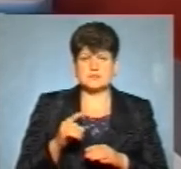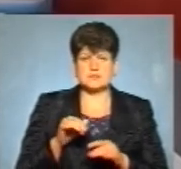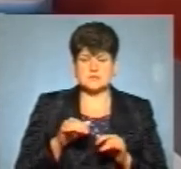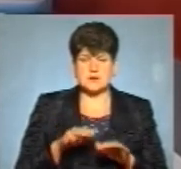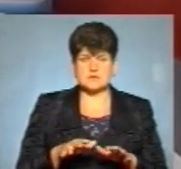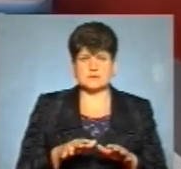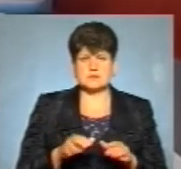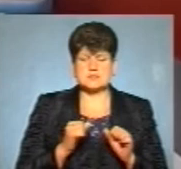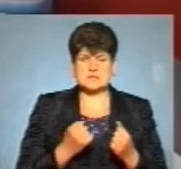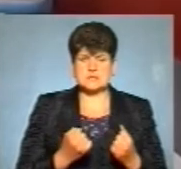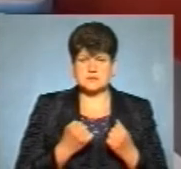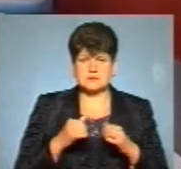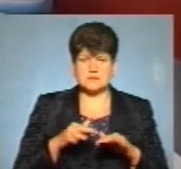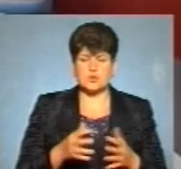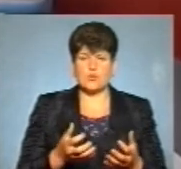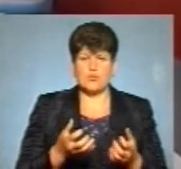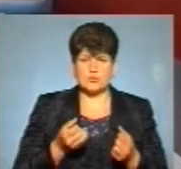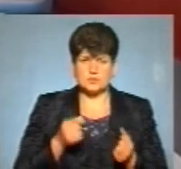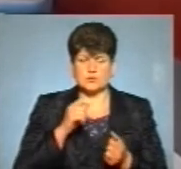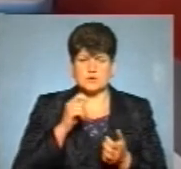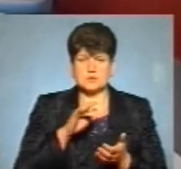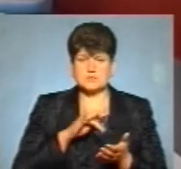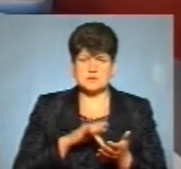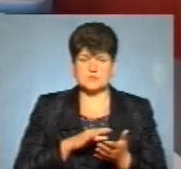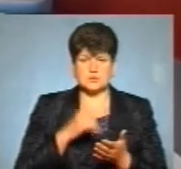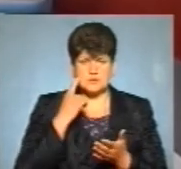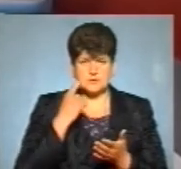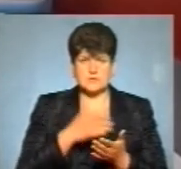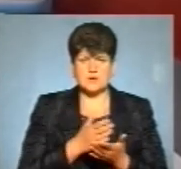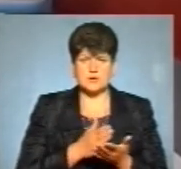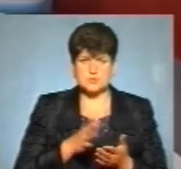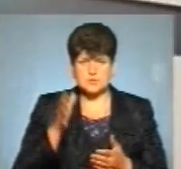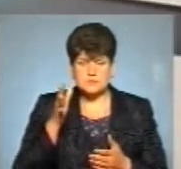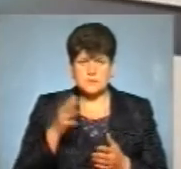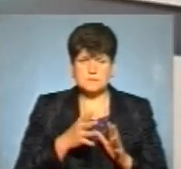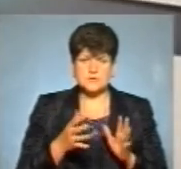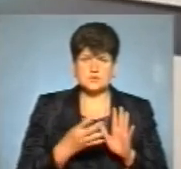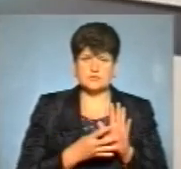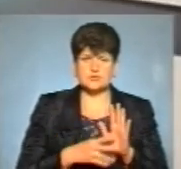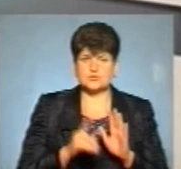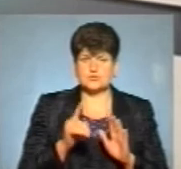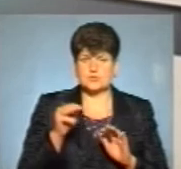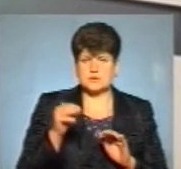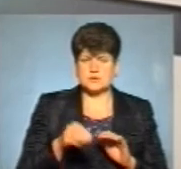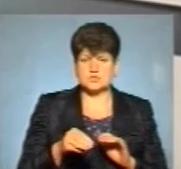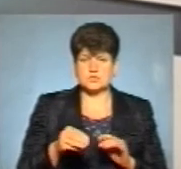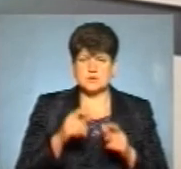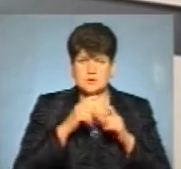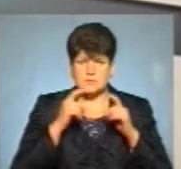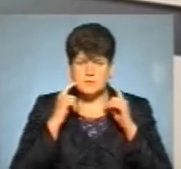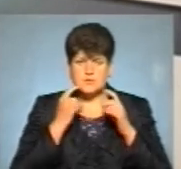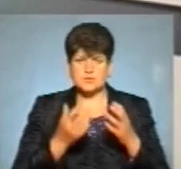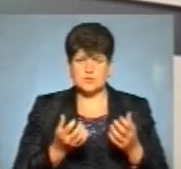засобів отримали від Українського центру оцінювання якості освіти. Більше 91 тисячі масок ми отримали